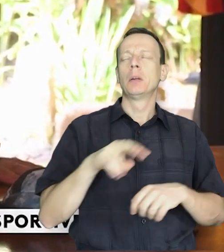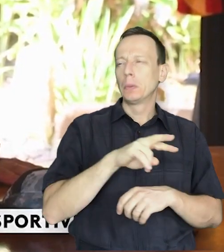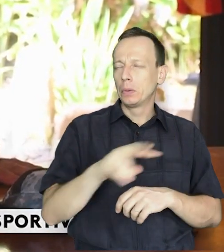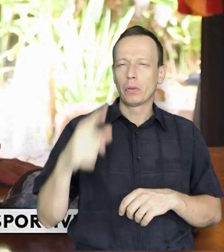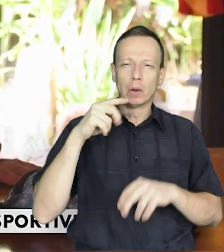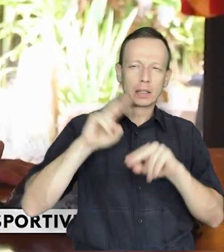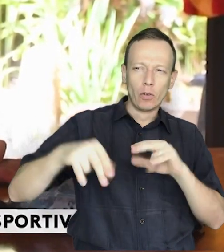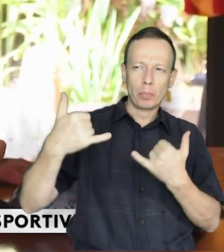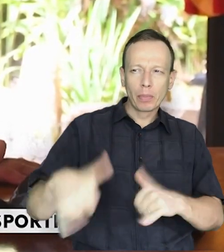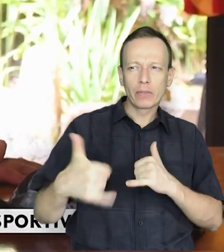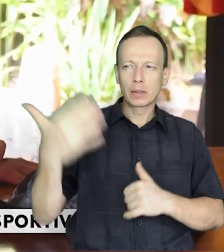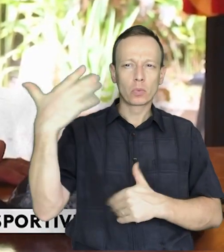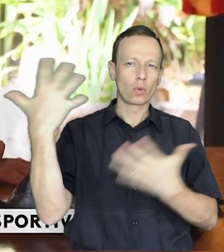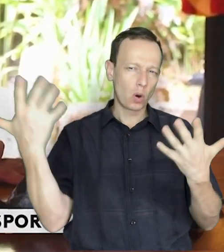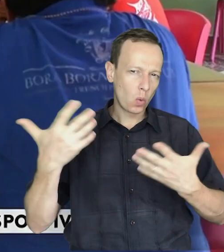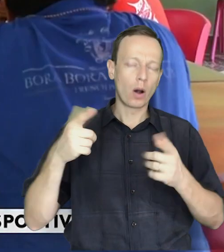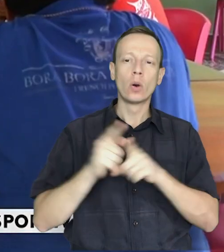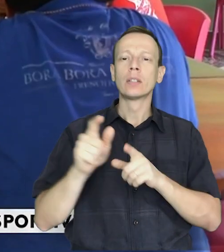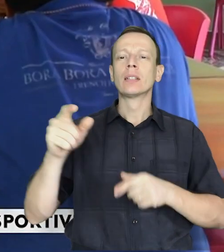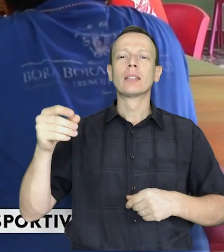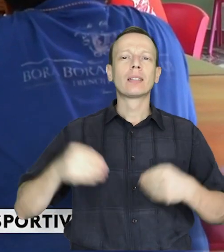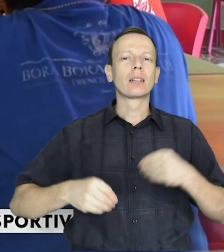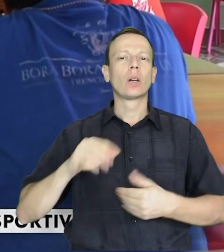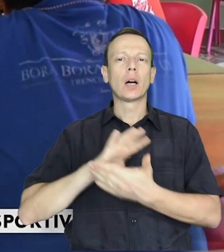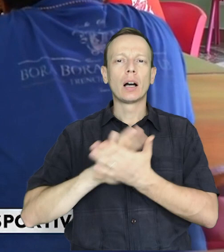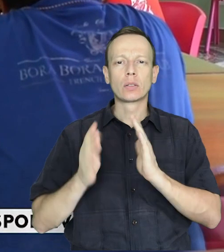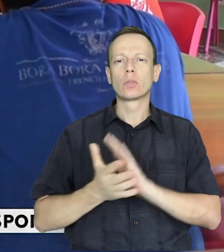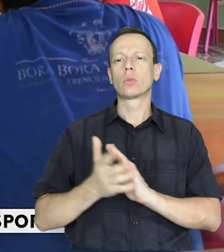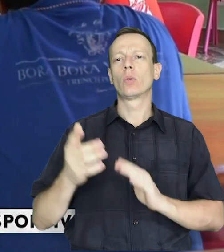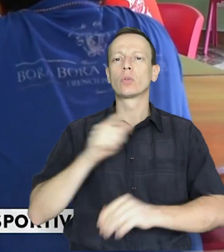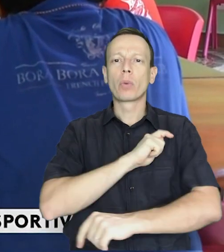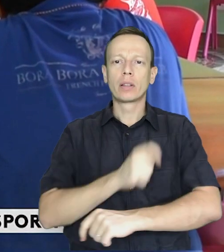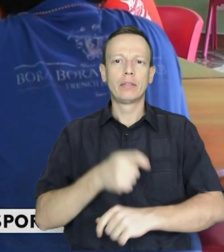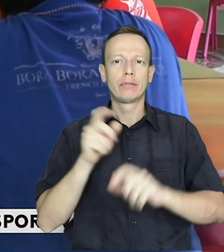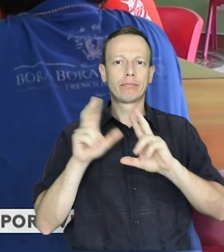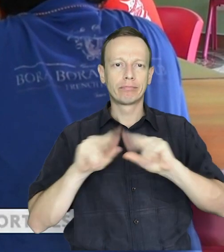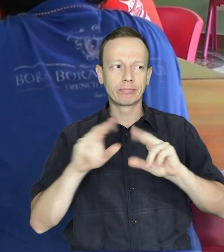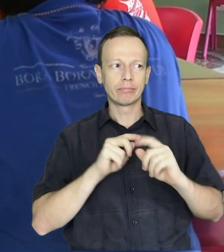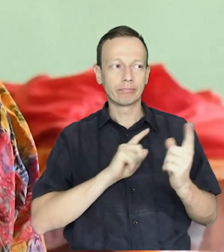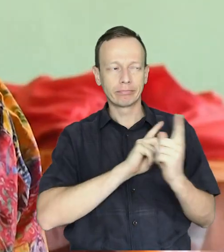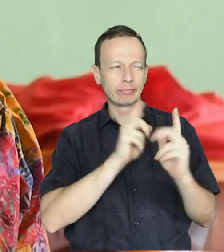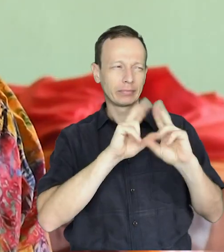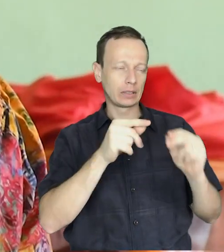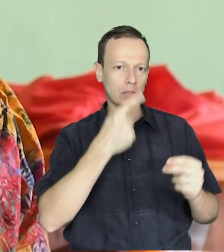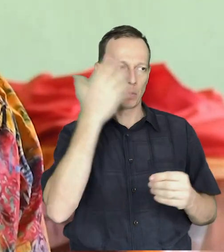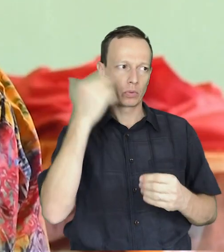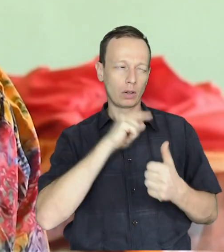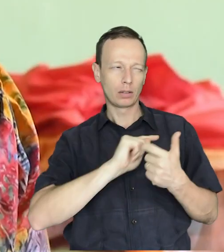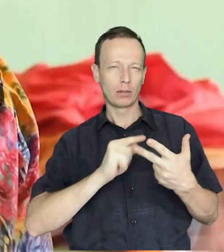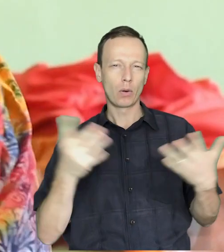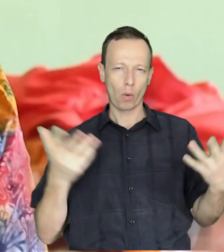prévoir. Les différents responsables des associations sportives ont profité de la présence du directeur pour lui faire part de